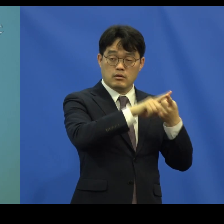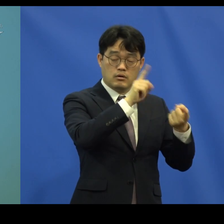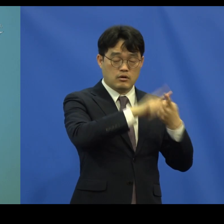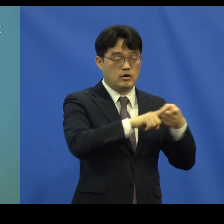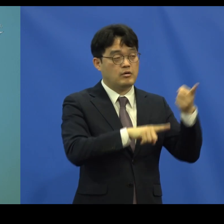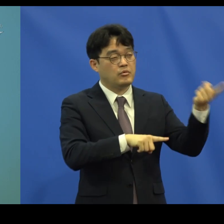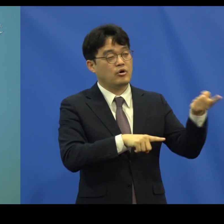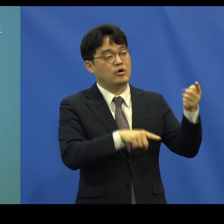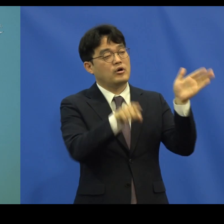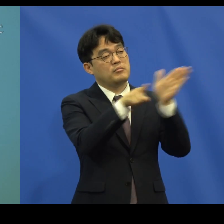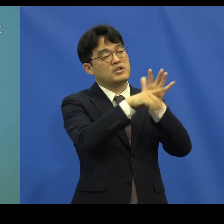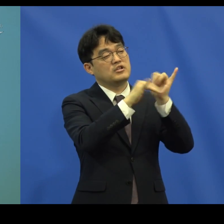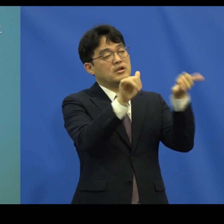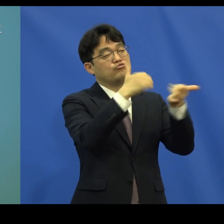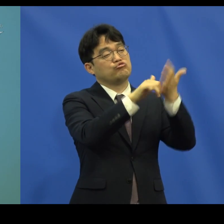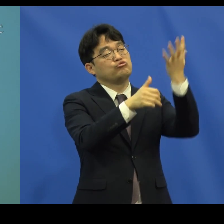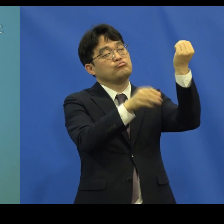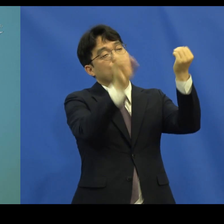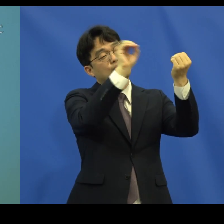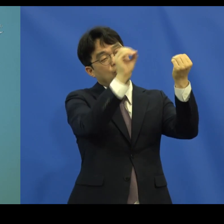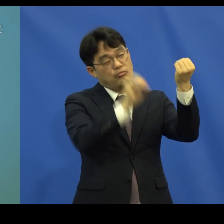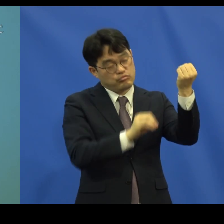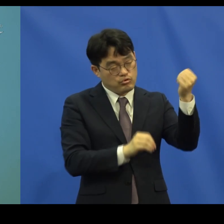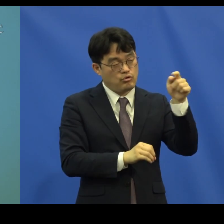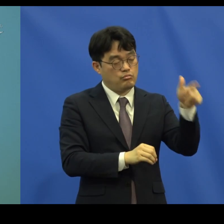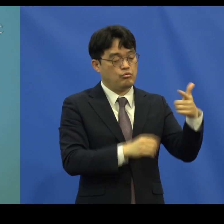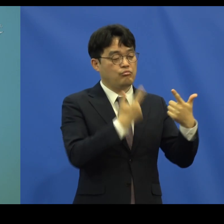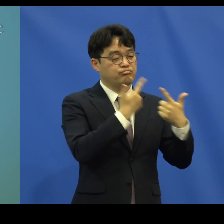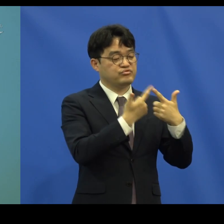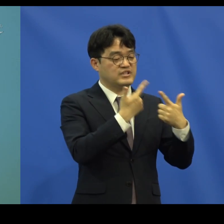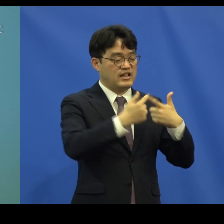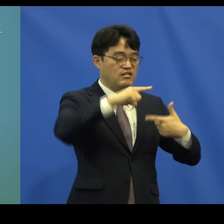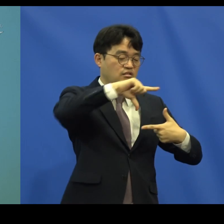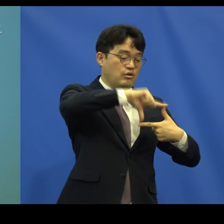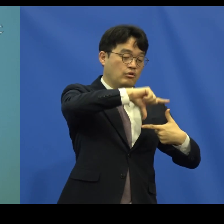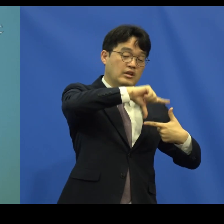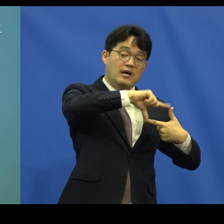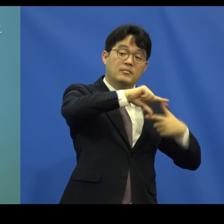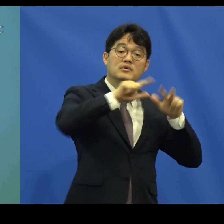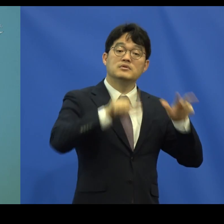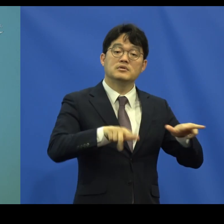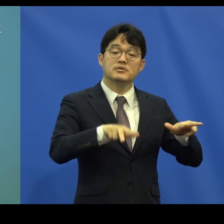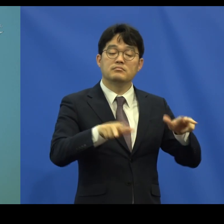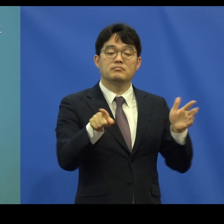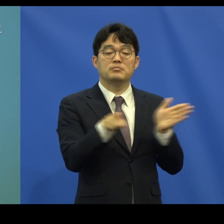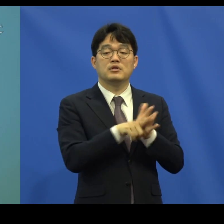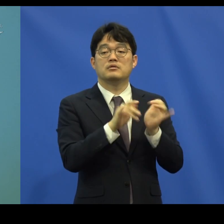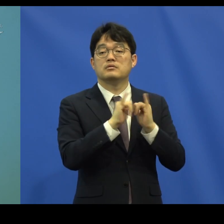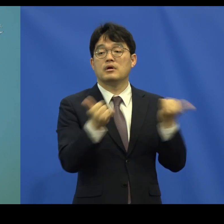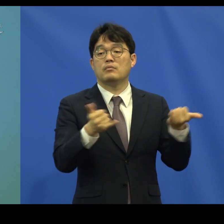아주 과학적으로 증명하는데, 지금 부산 경남권이 가장 교세가 빠르게 떨어지고 있어요.